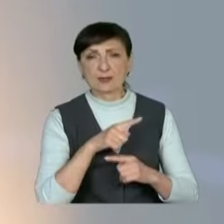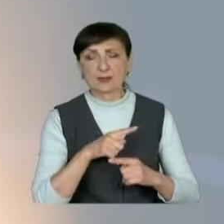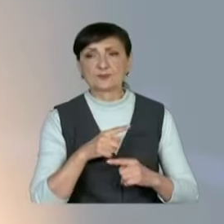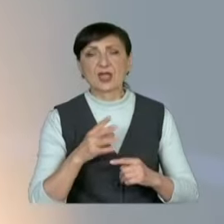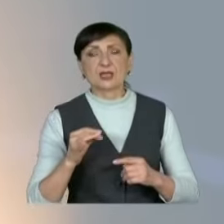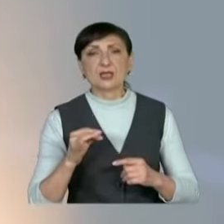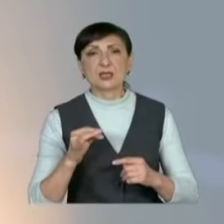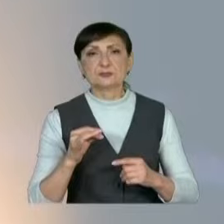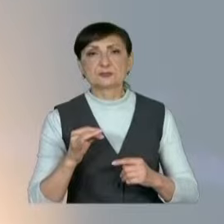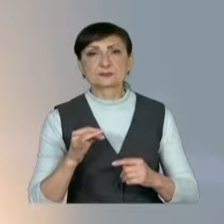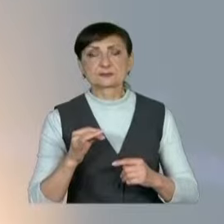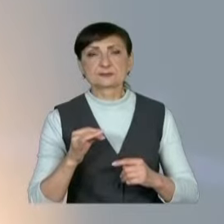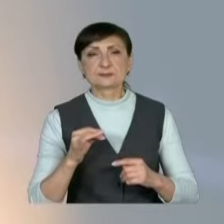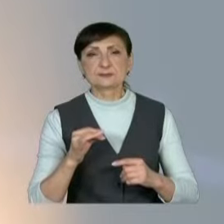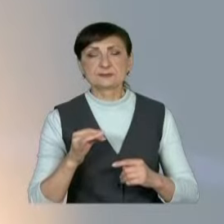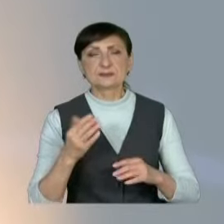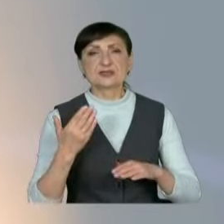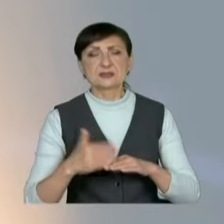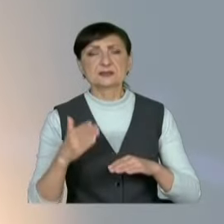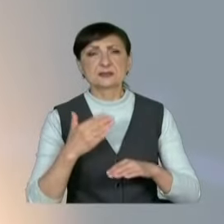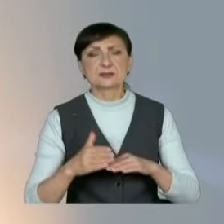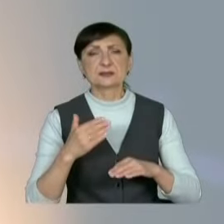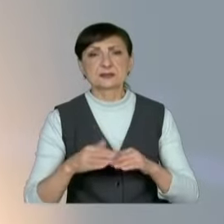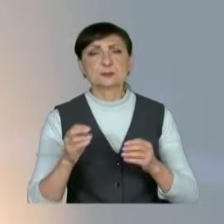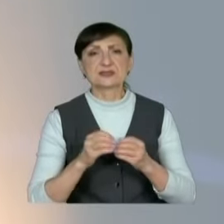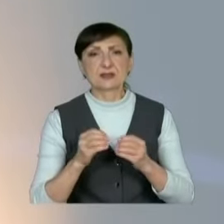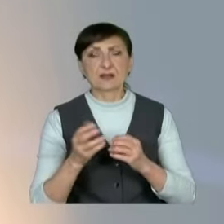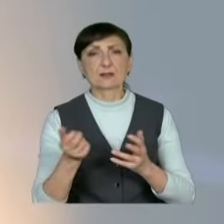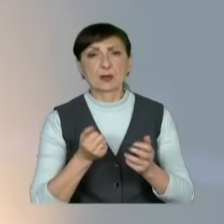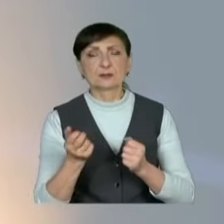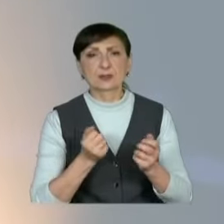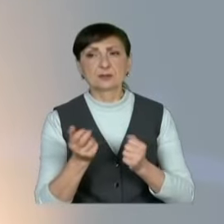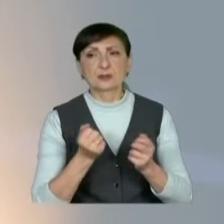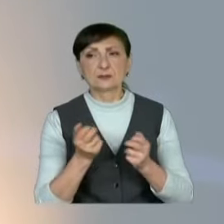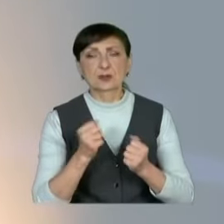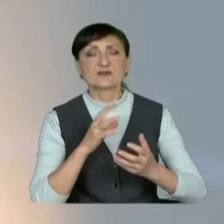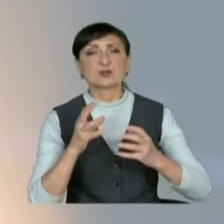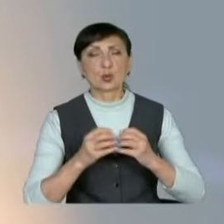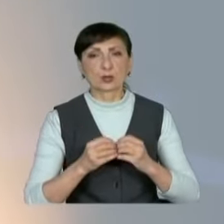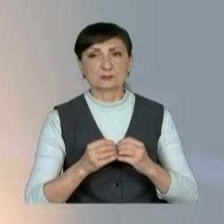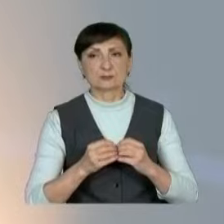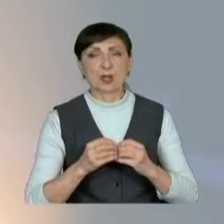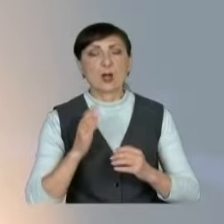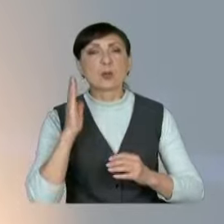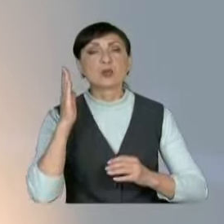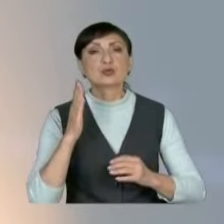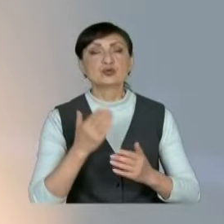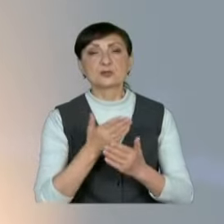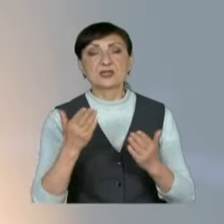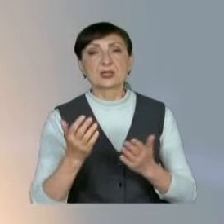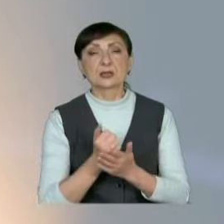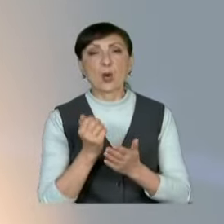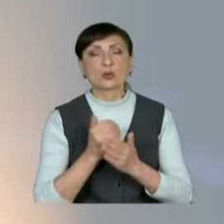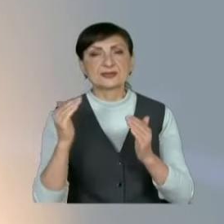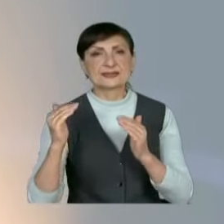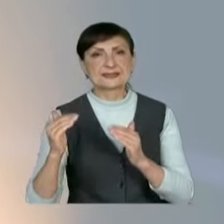Чрезмерное получение, бесконтрольное и чрезмерное получение кредитов приводит к тому, что в будущем их доходы